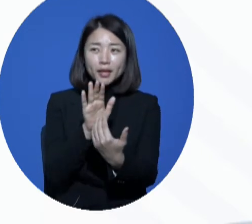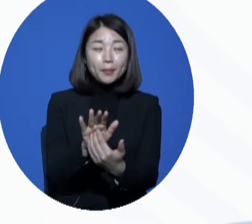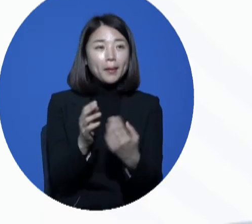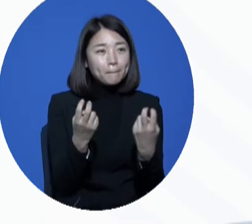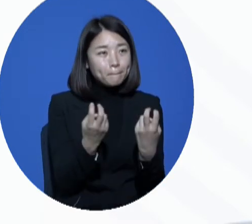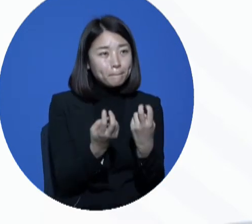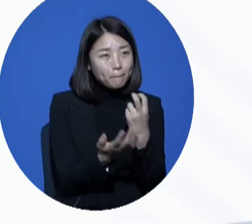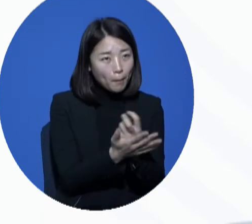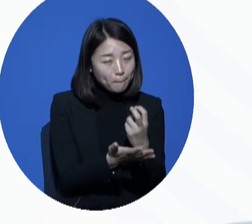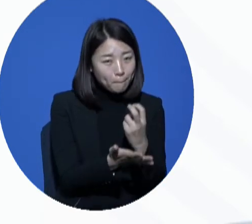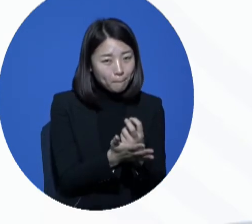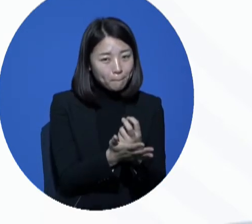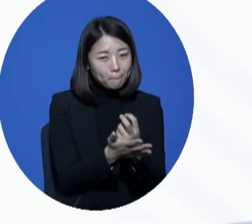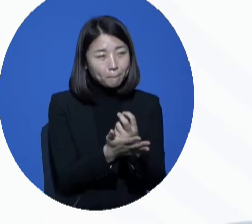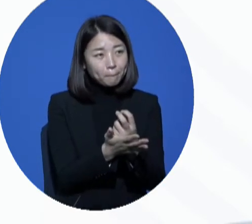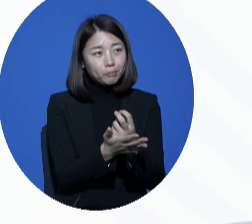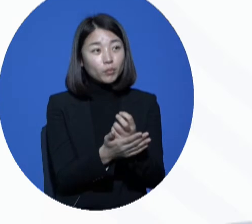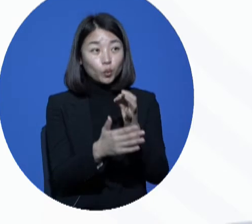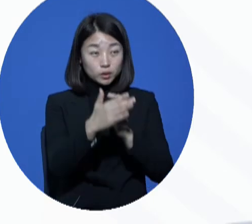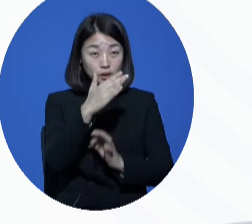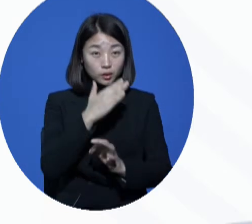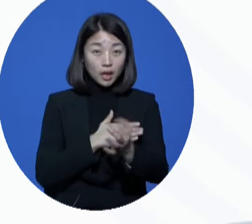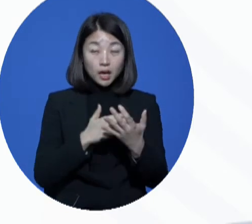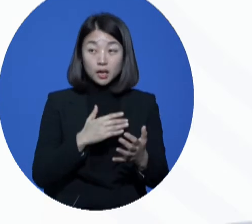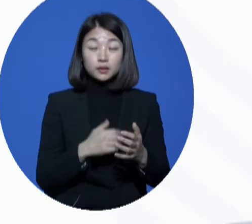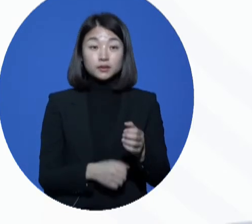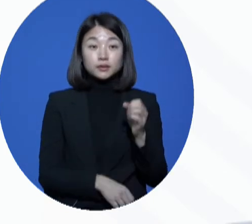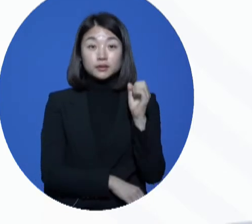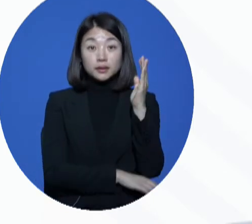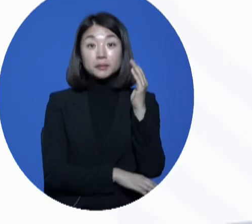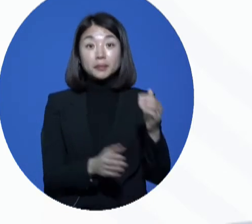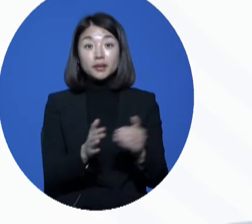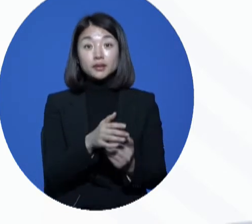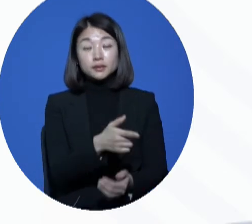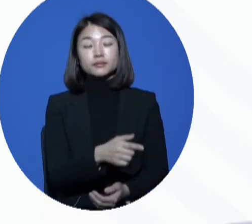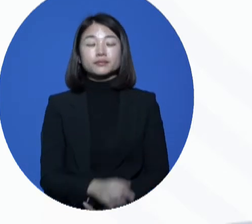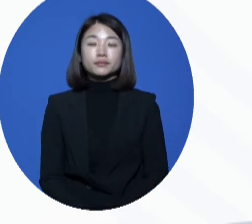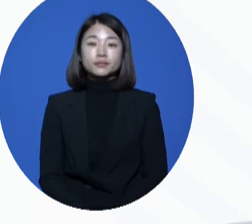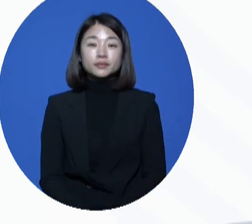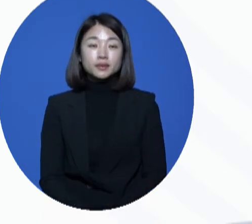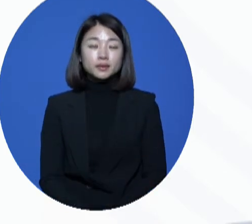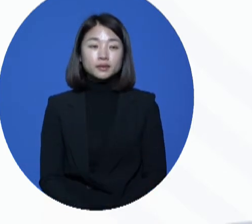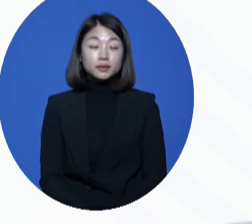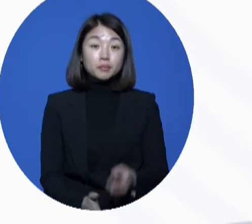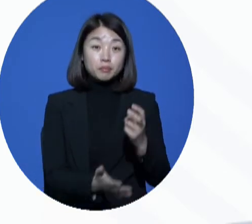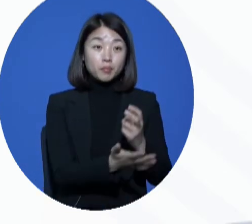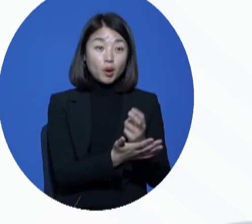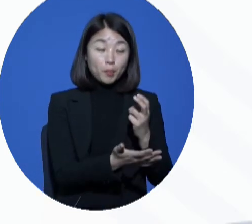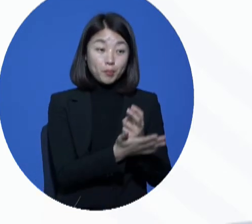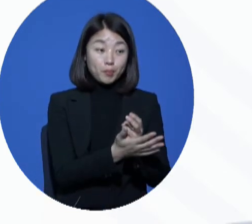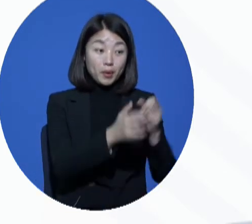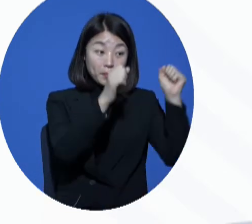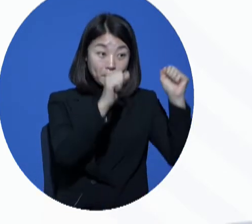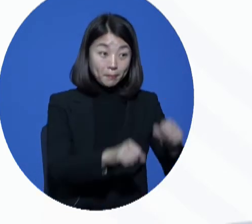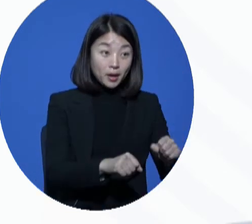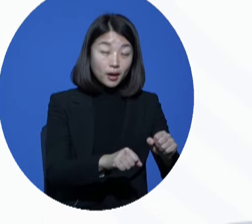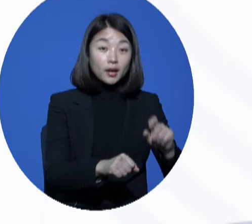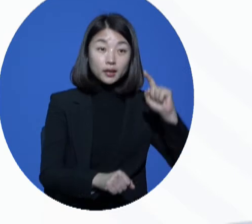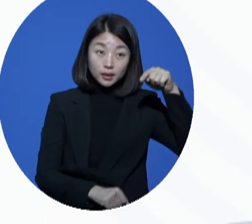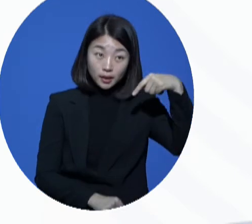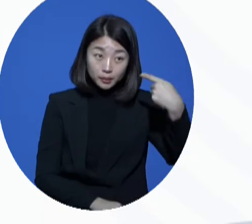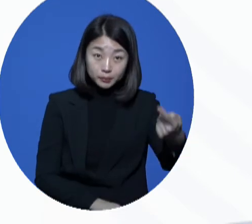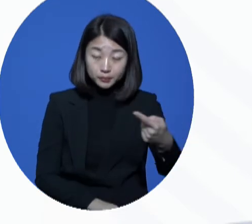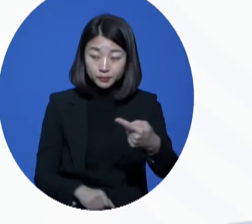긴급 탈시설법이라고 해서 오전에 조금 간략하게 설명을 해주셨습니다. 그 내용을 근거로 이 법이 통과되면 조금 더